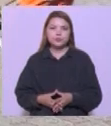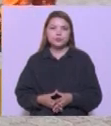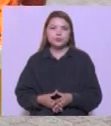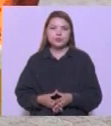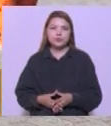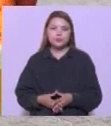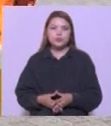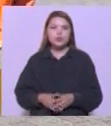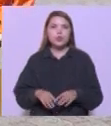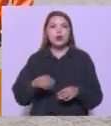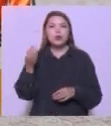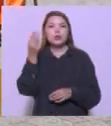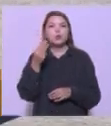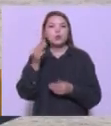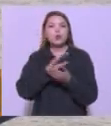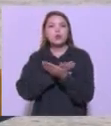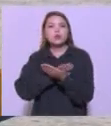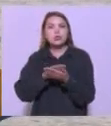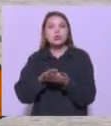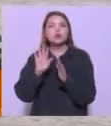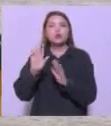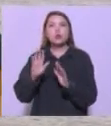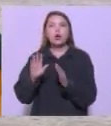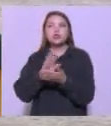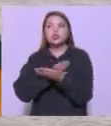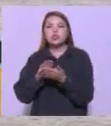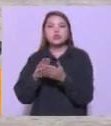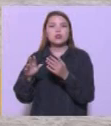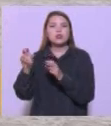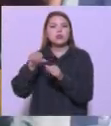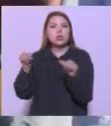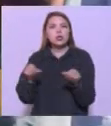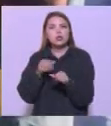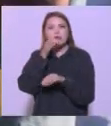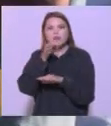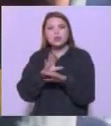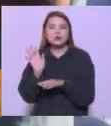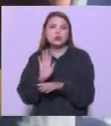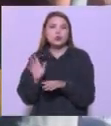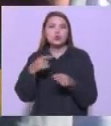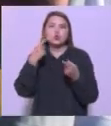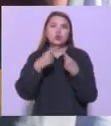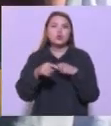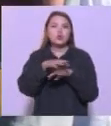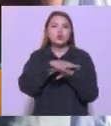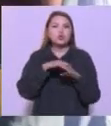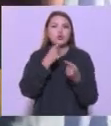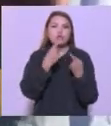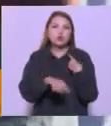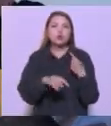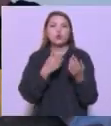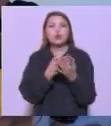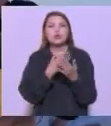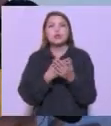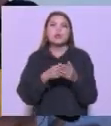қала тазалығына тек тазалық мекемелері ғана жауапты емес. Осындай ұранмен Ақтаудағы XOR Development құрылыс компаниясы теңіз жағалауын тазартуға сенбілікке